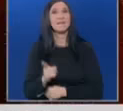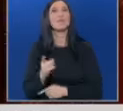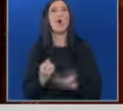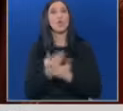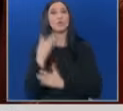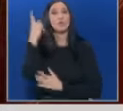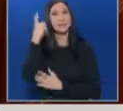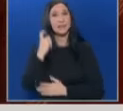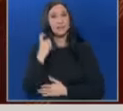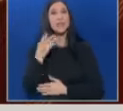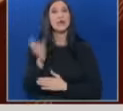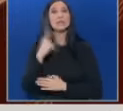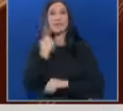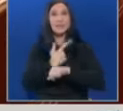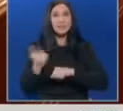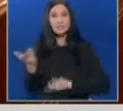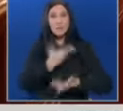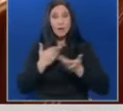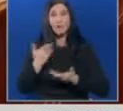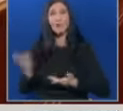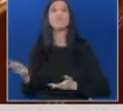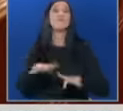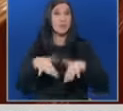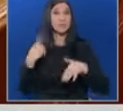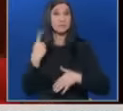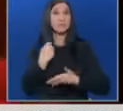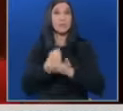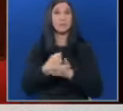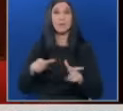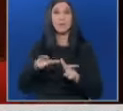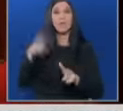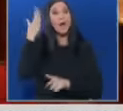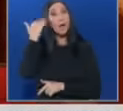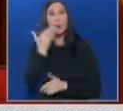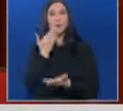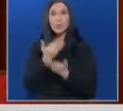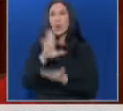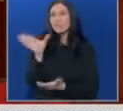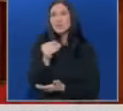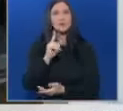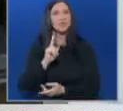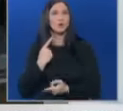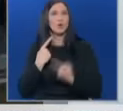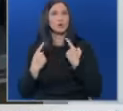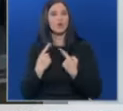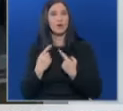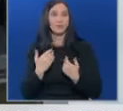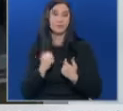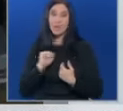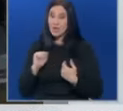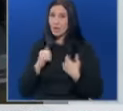отново. След седмица на преговори в парламента за първия мандат, Мария Габриел благодари на всички, с които е разговаряла. И